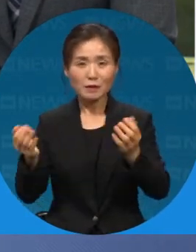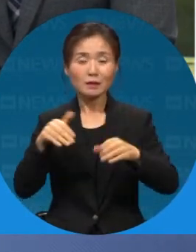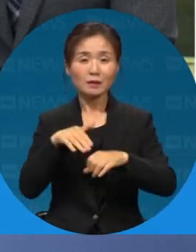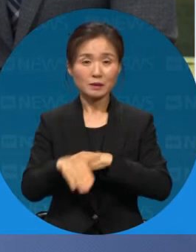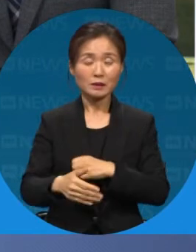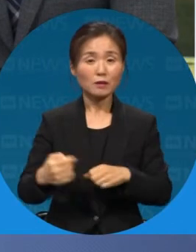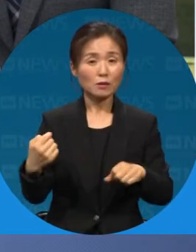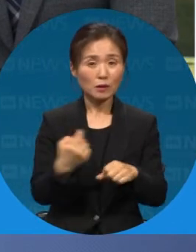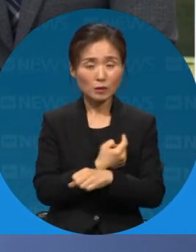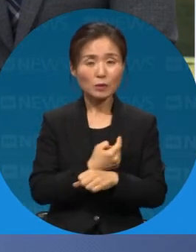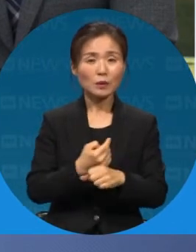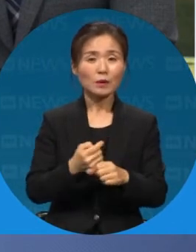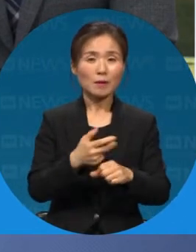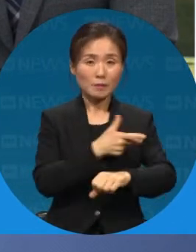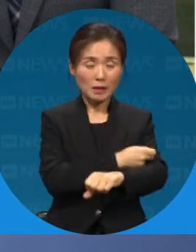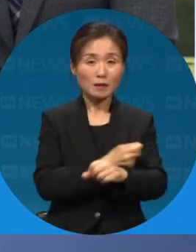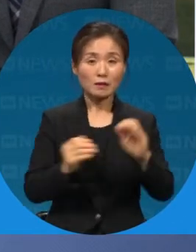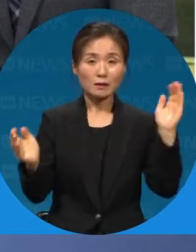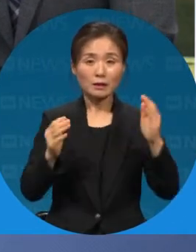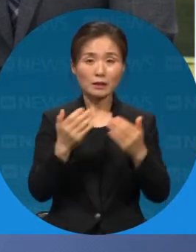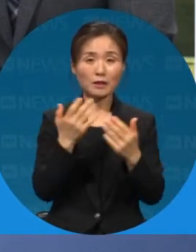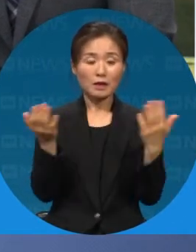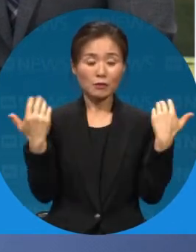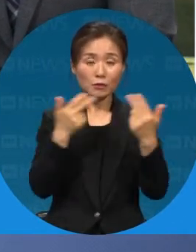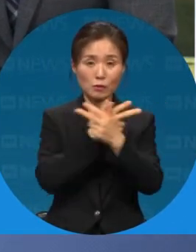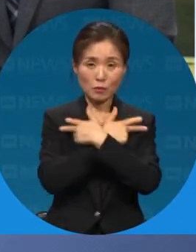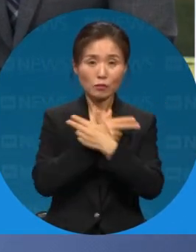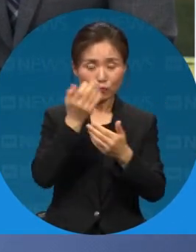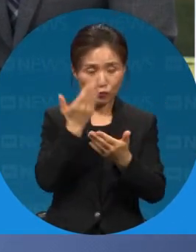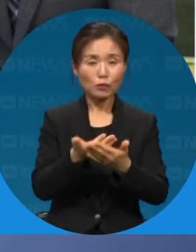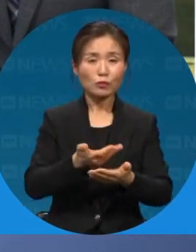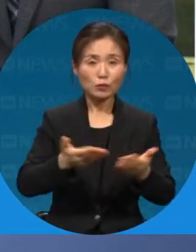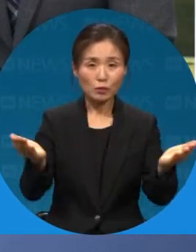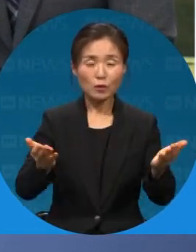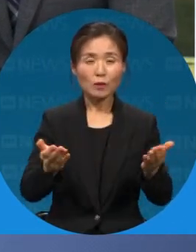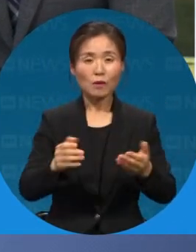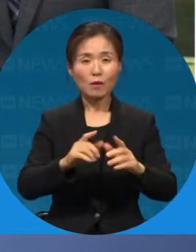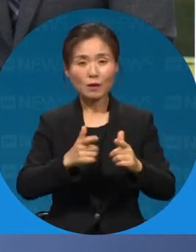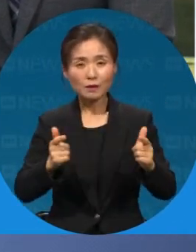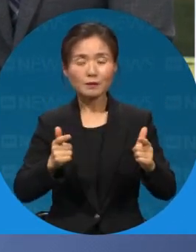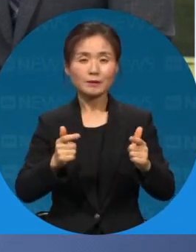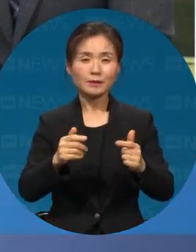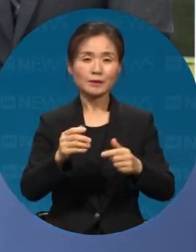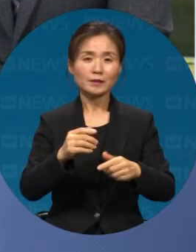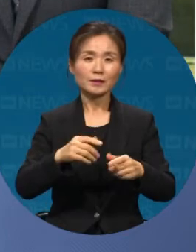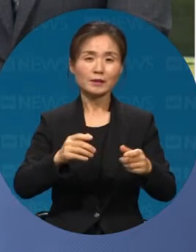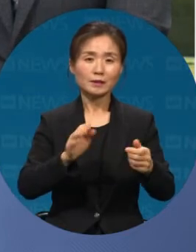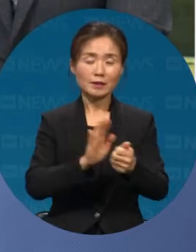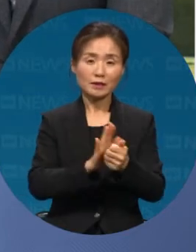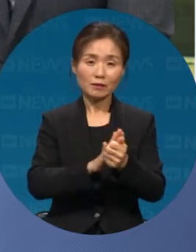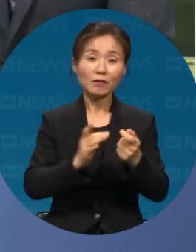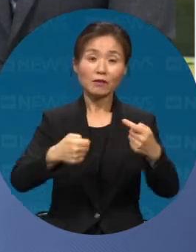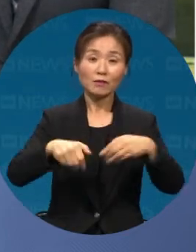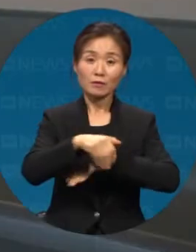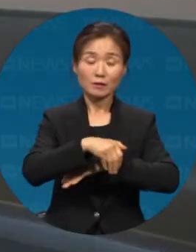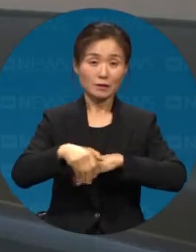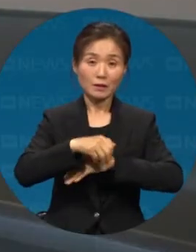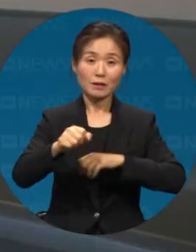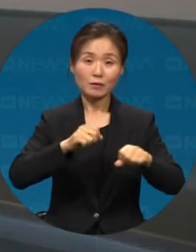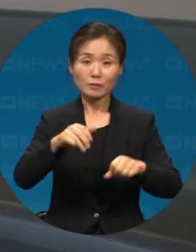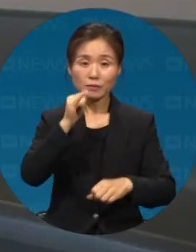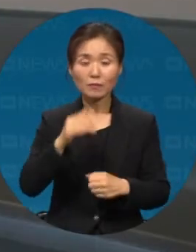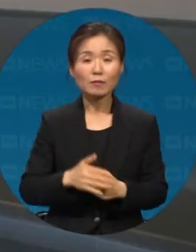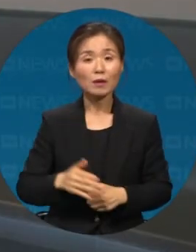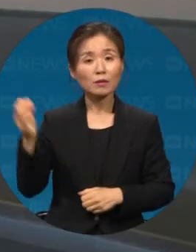학생에게 무료 교복을 주거나 특별 현장 학습을 제공하는 등 각종 접종 장녀 정책도 펴고 있습니다 4 우리도 이제 고